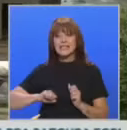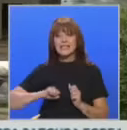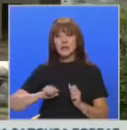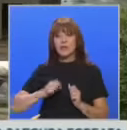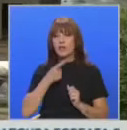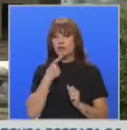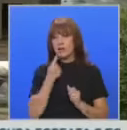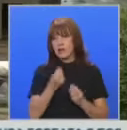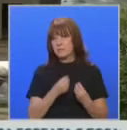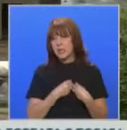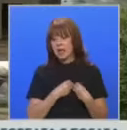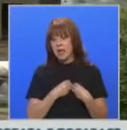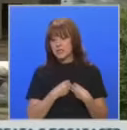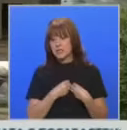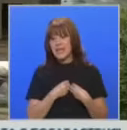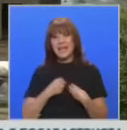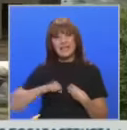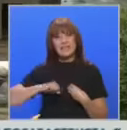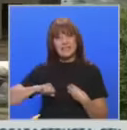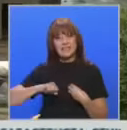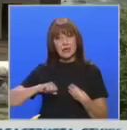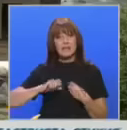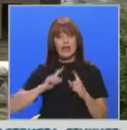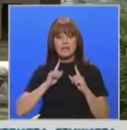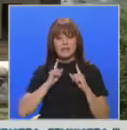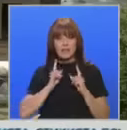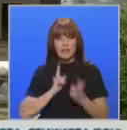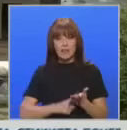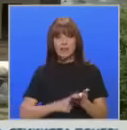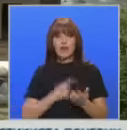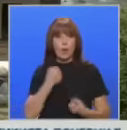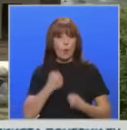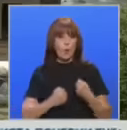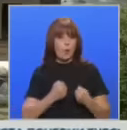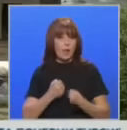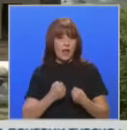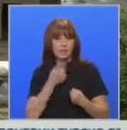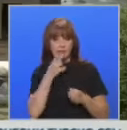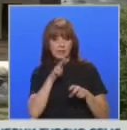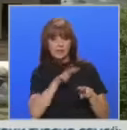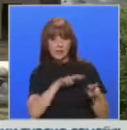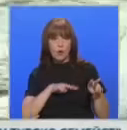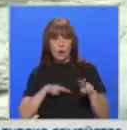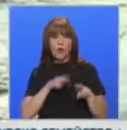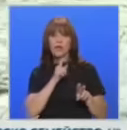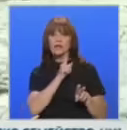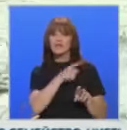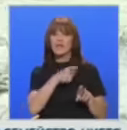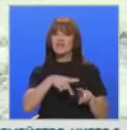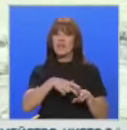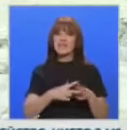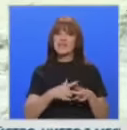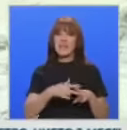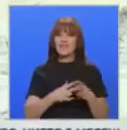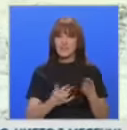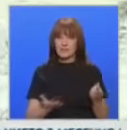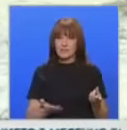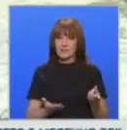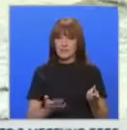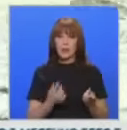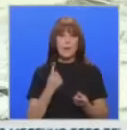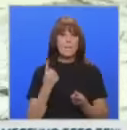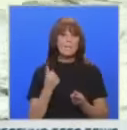че застрахованият е длъжен да предостави автомобила за оглед в сервиз на безопасно място. Първото